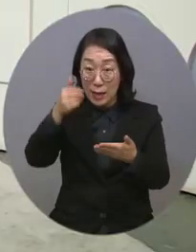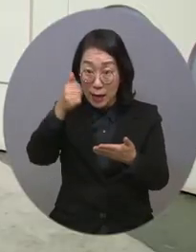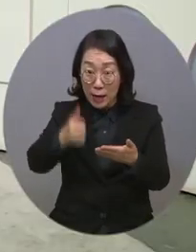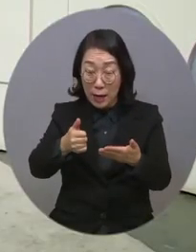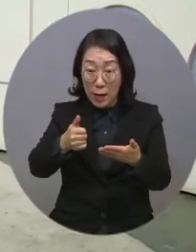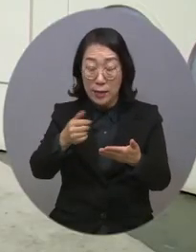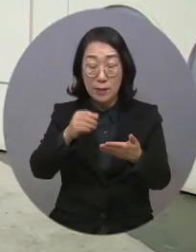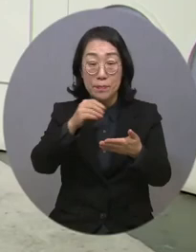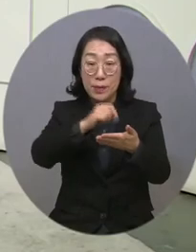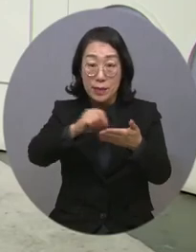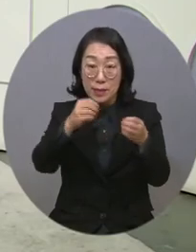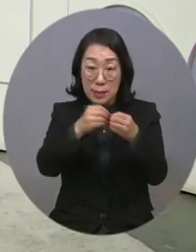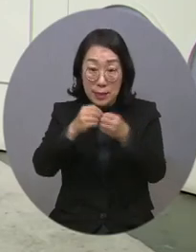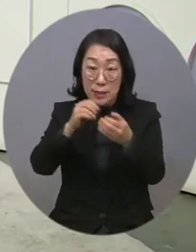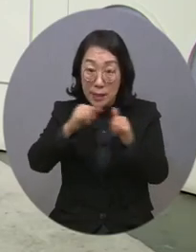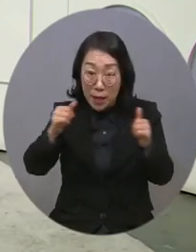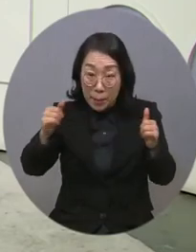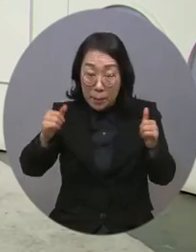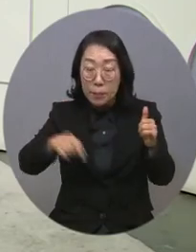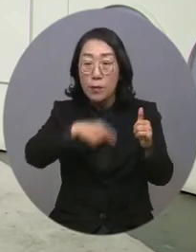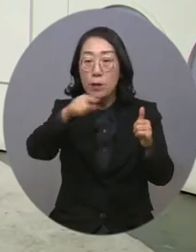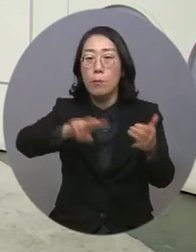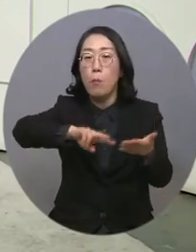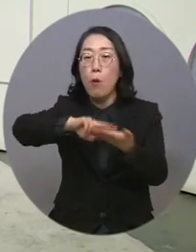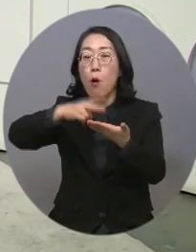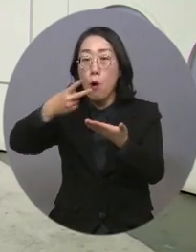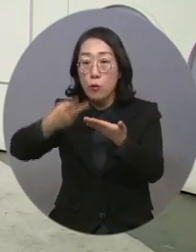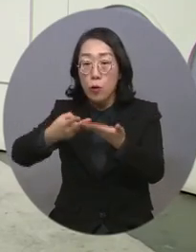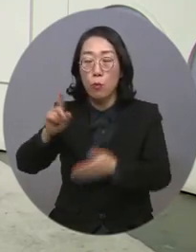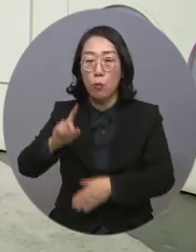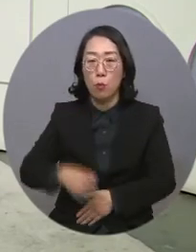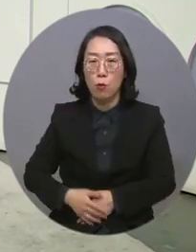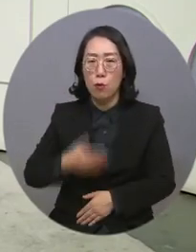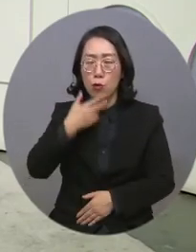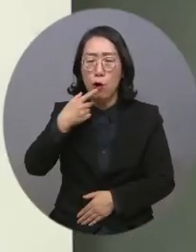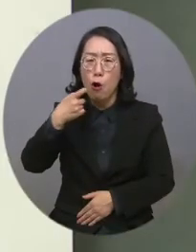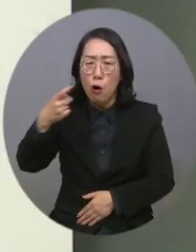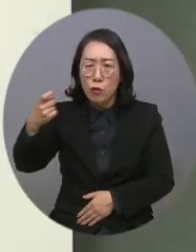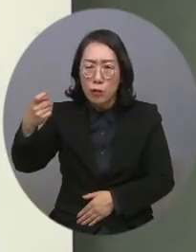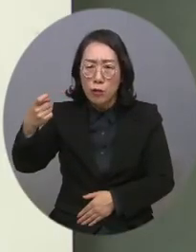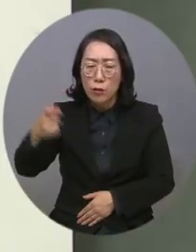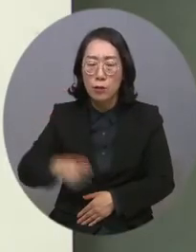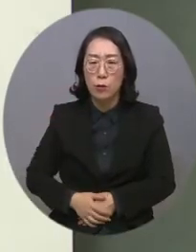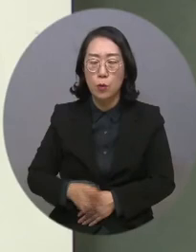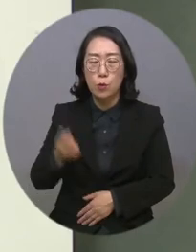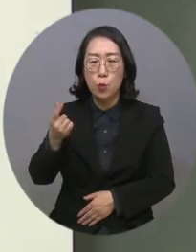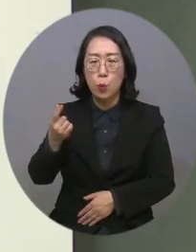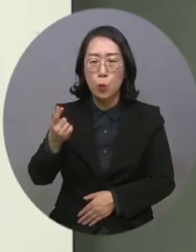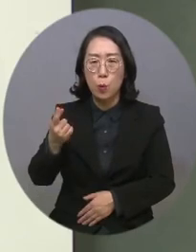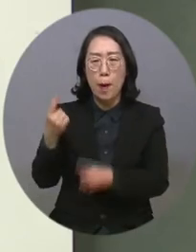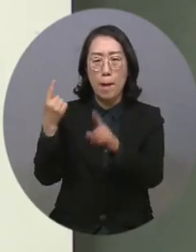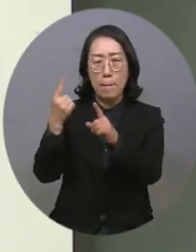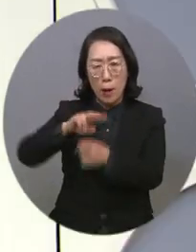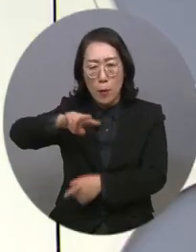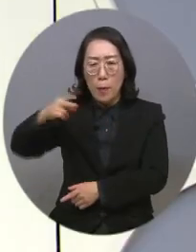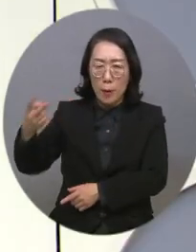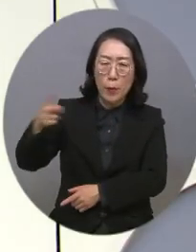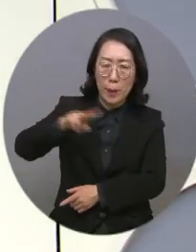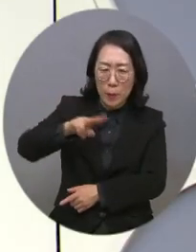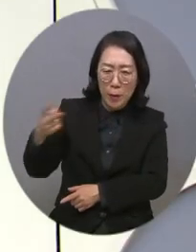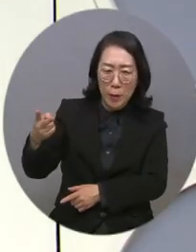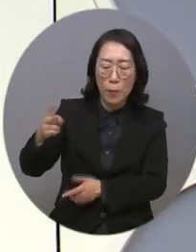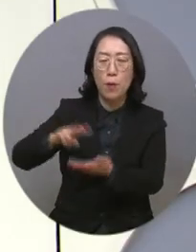그 체코는 참 충실하게 번역했어요. 근데 영어는 정말 의역이 많아요. 이게 영국의 어떤 상황에 맞게